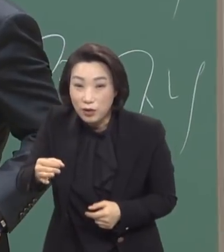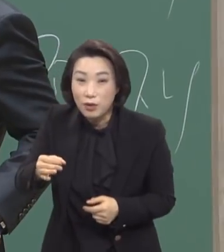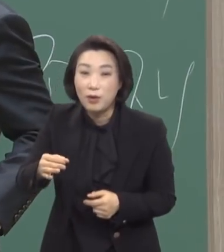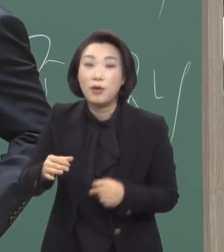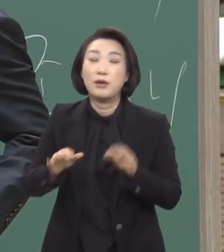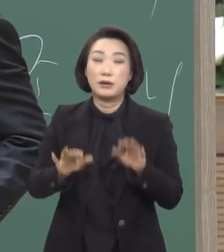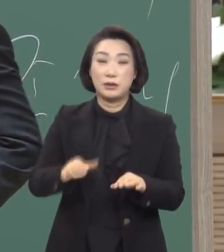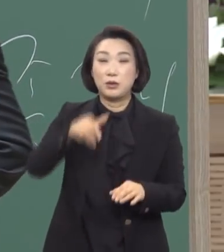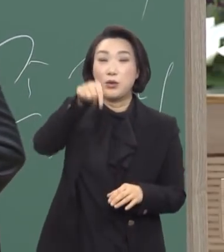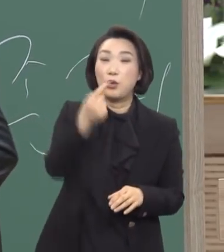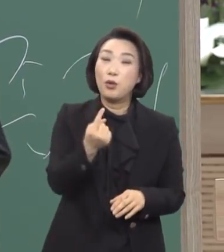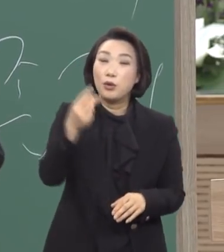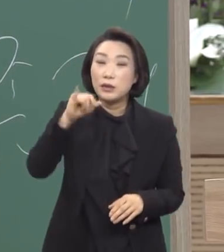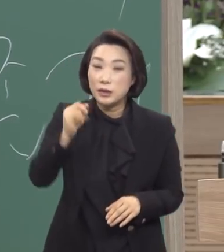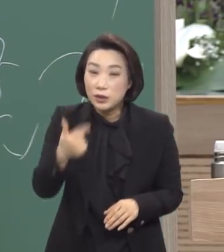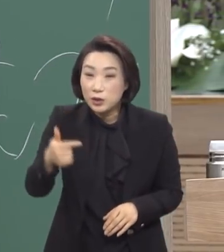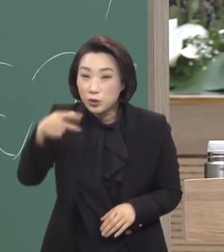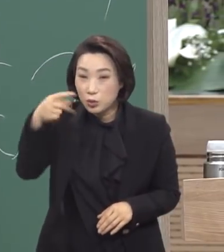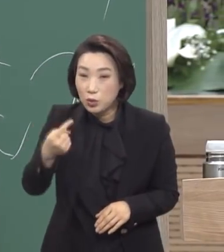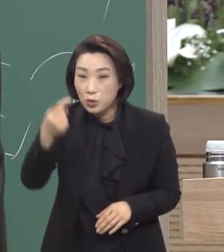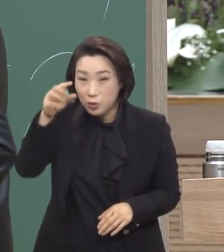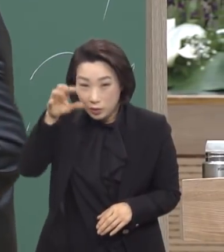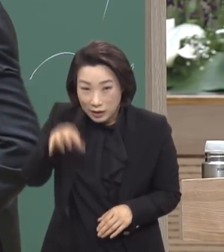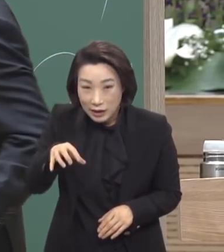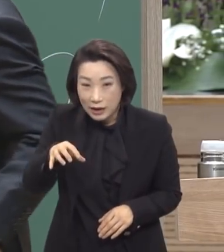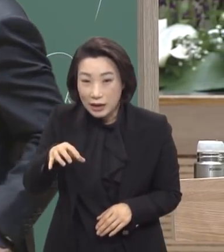고린도에 있는 응?